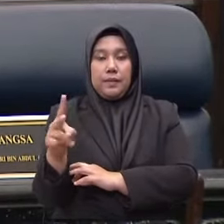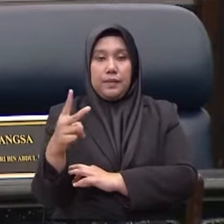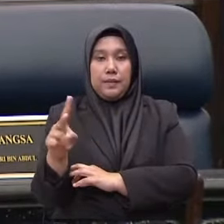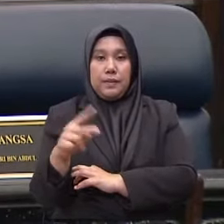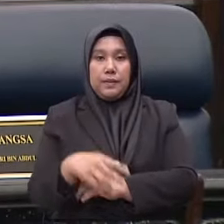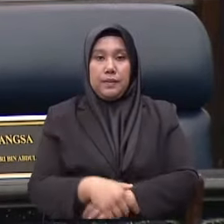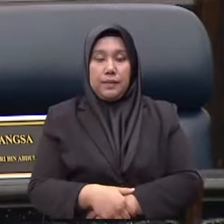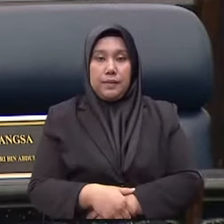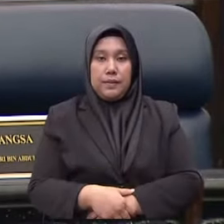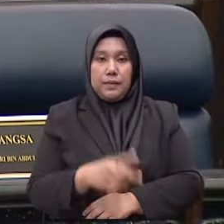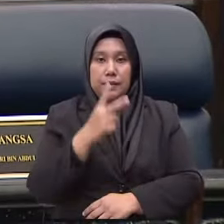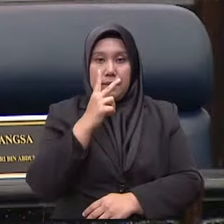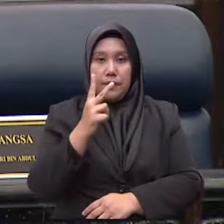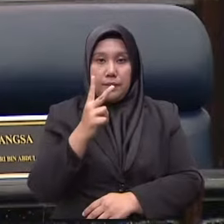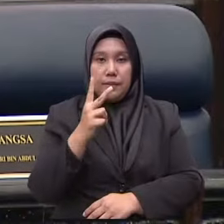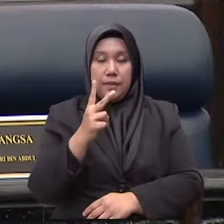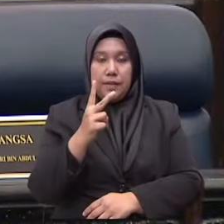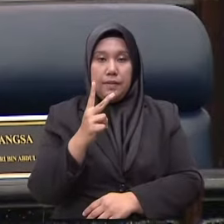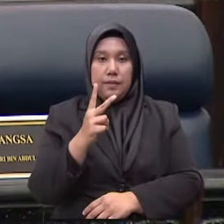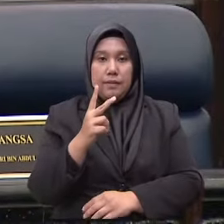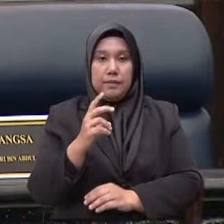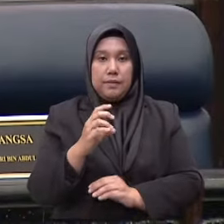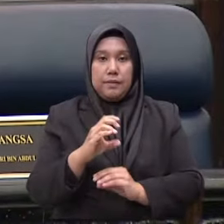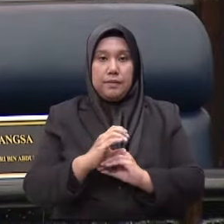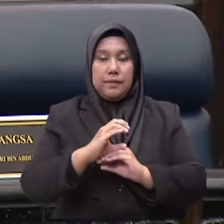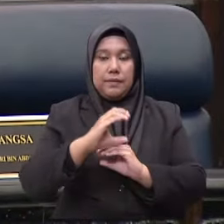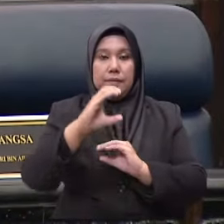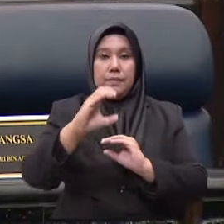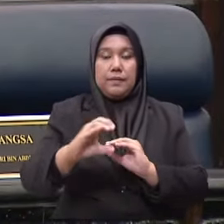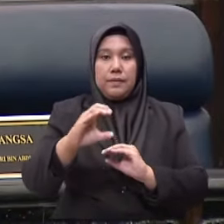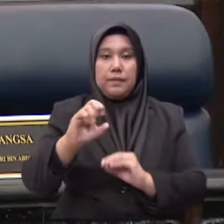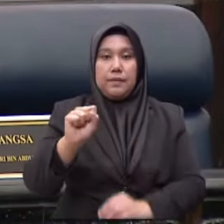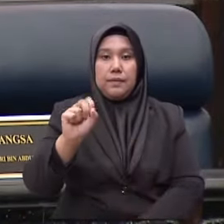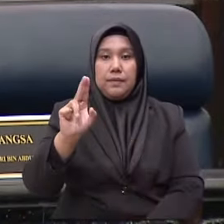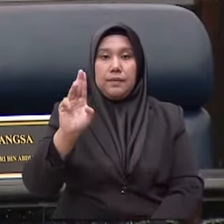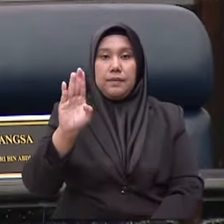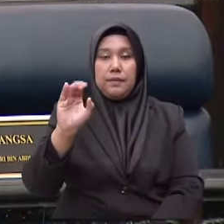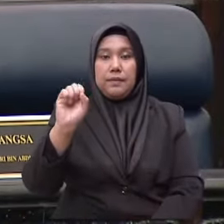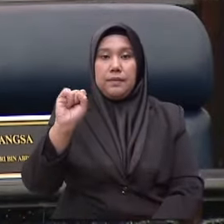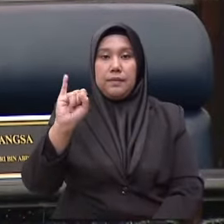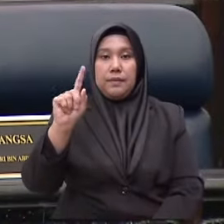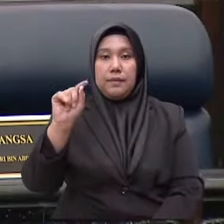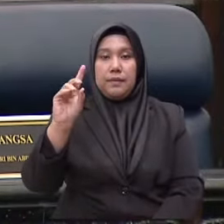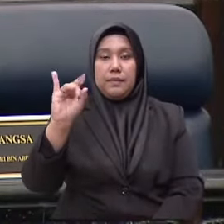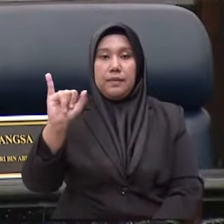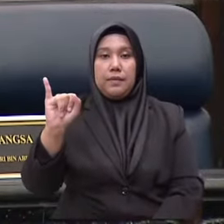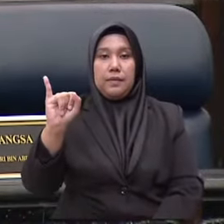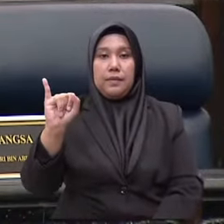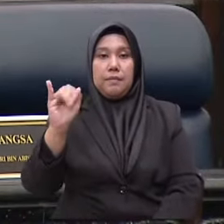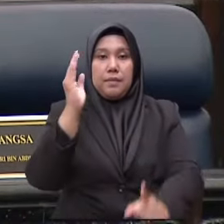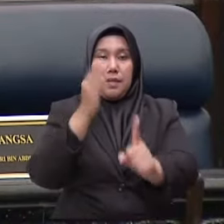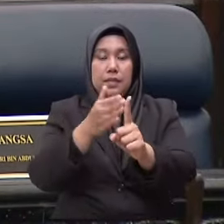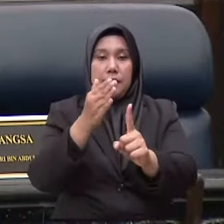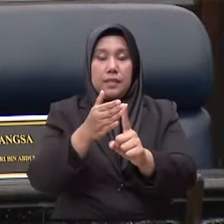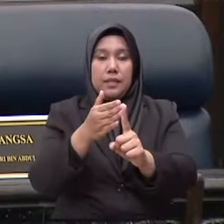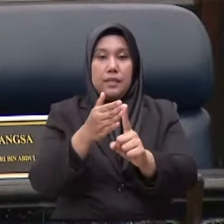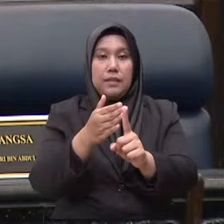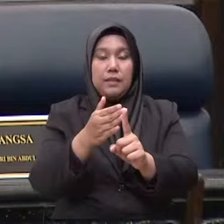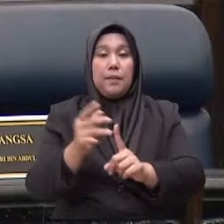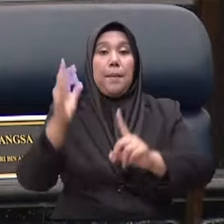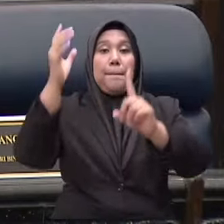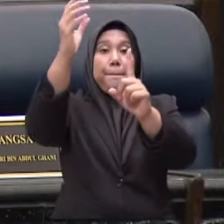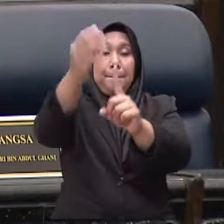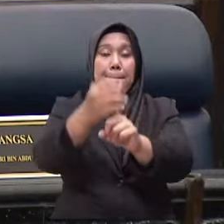ini mengenai subsidi bersasar ini adalah merupakan salah satu faktor ataupun pencapaian